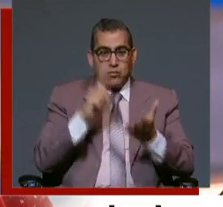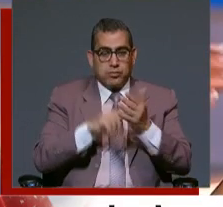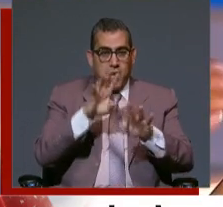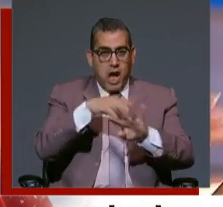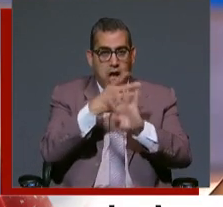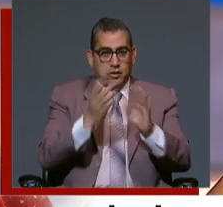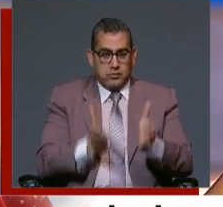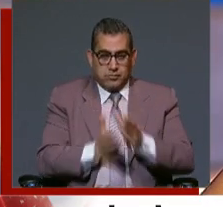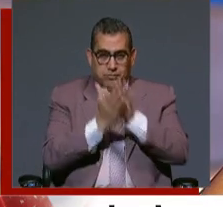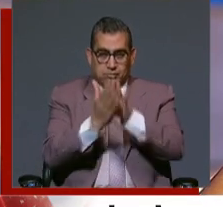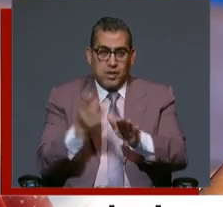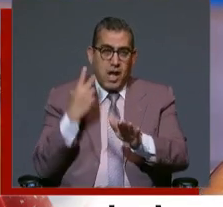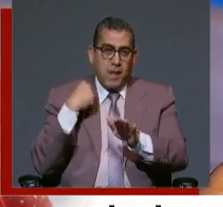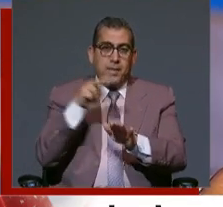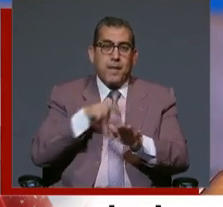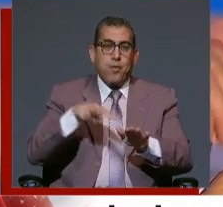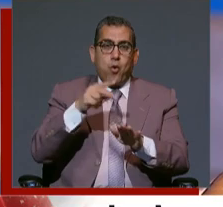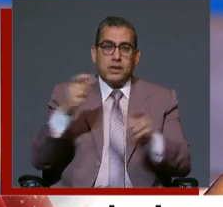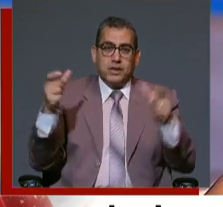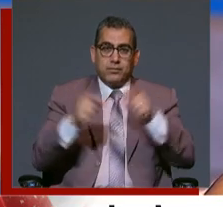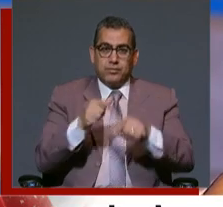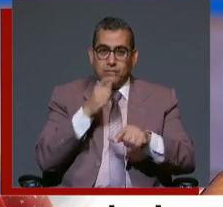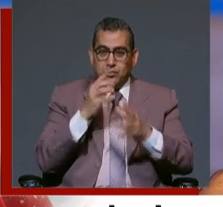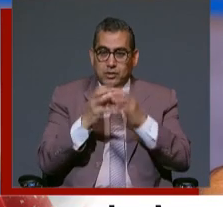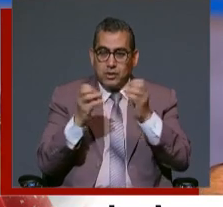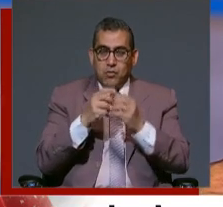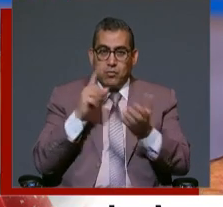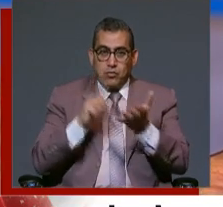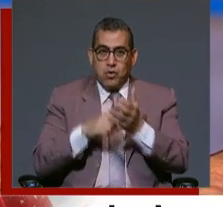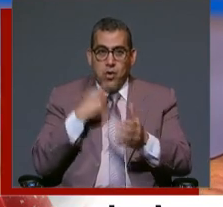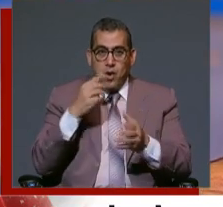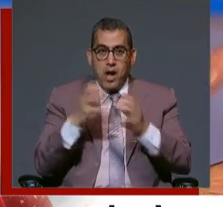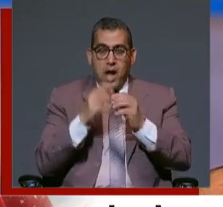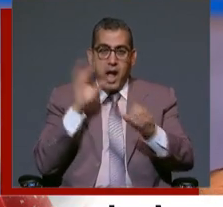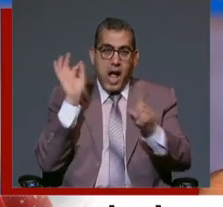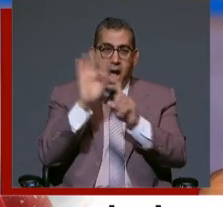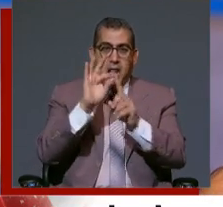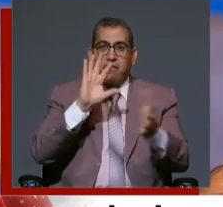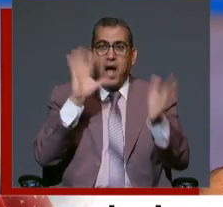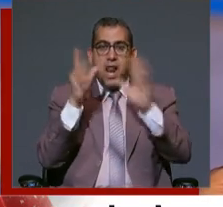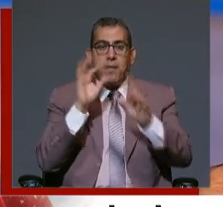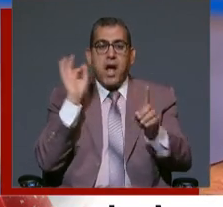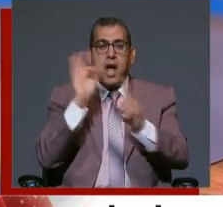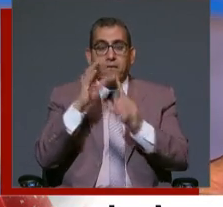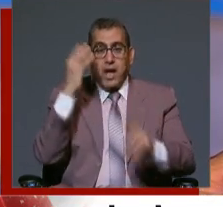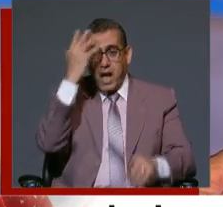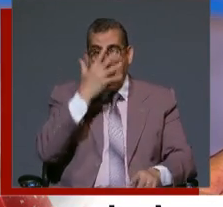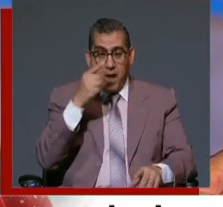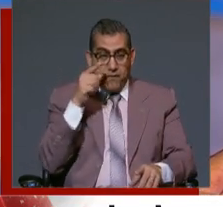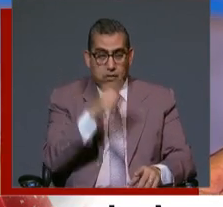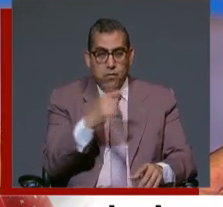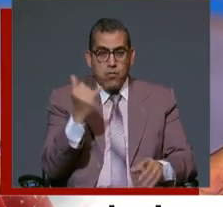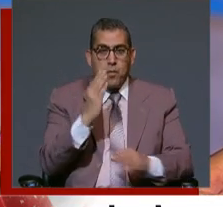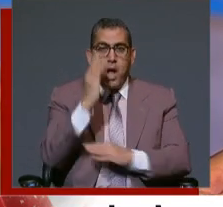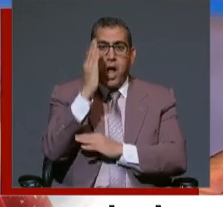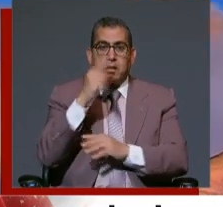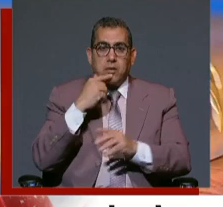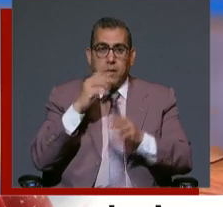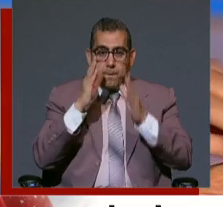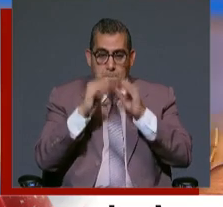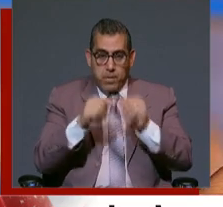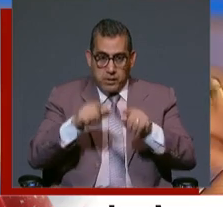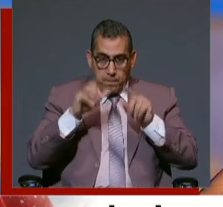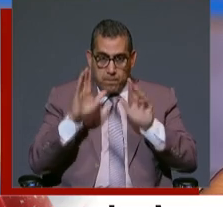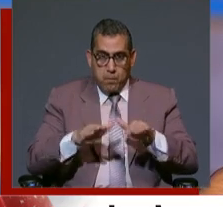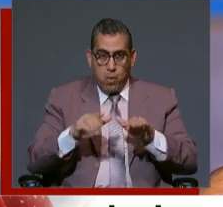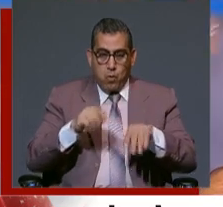كوب 28، لأن كوب 28 هيناقش حاجة اسمها الهدف العالمي للتكيف، فأفريقيا هيبقى لها مكانها. فما زالت مصر